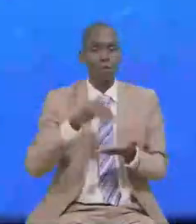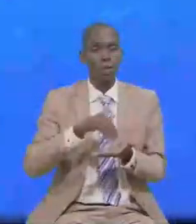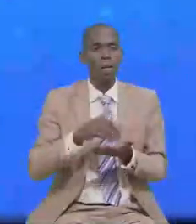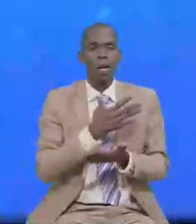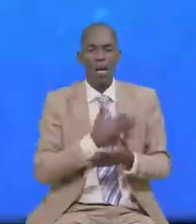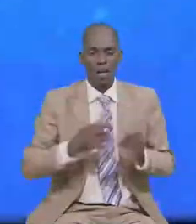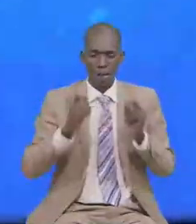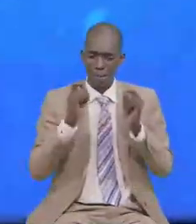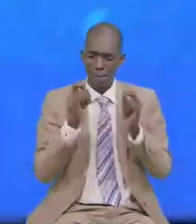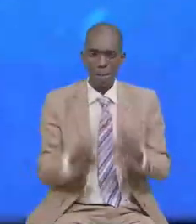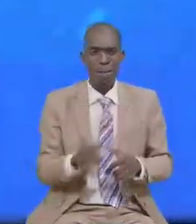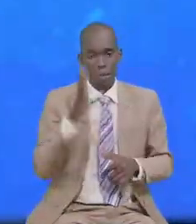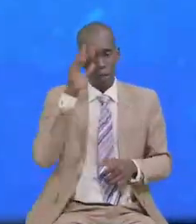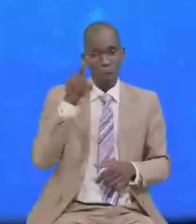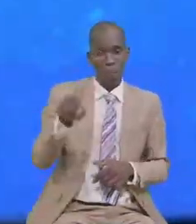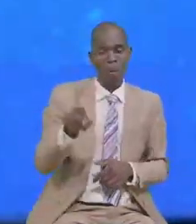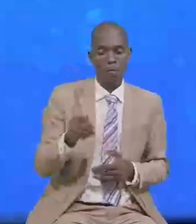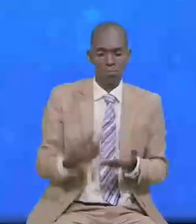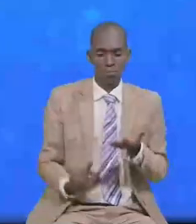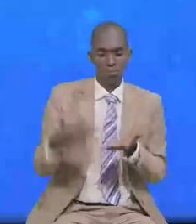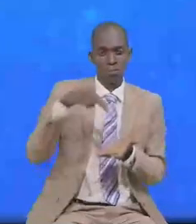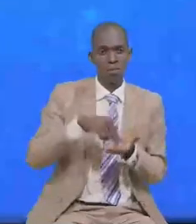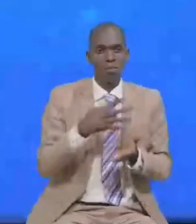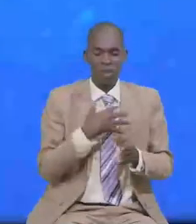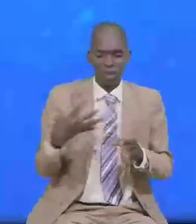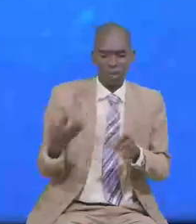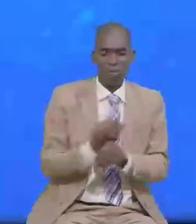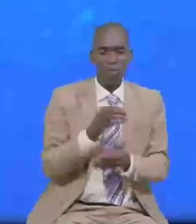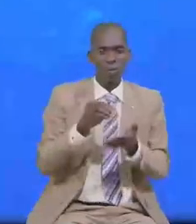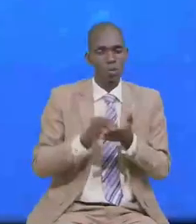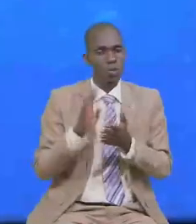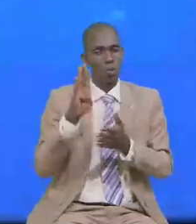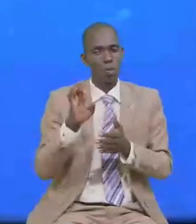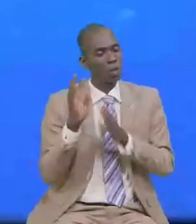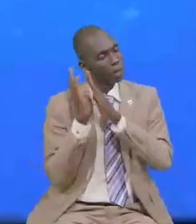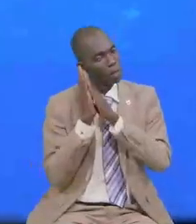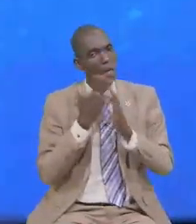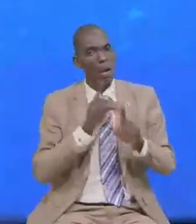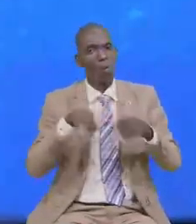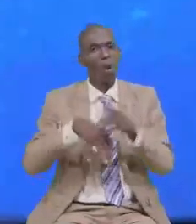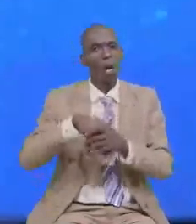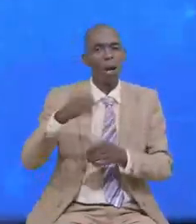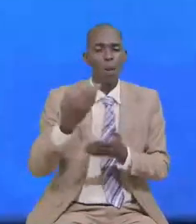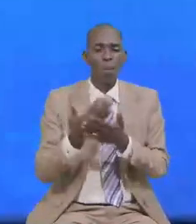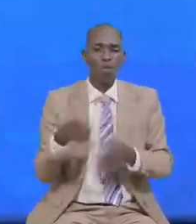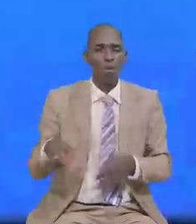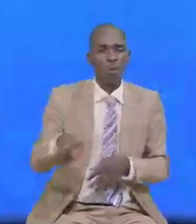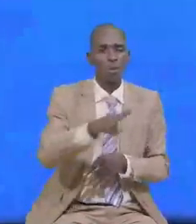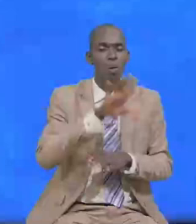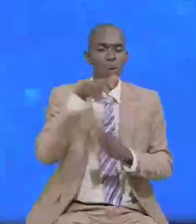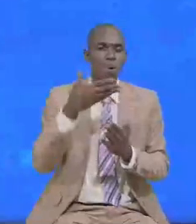12. Et à l'instant, il se leva, prit son lit et sortit